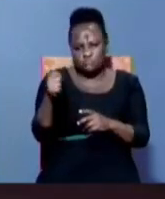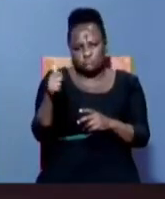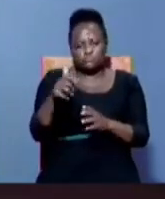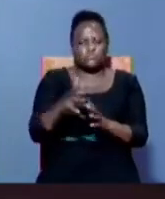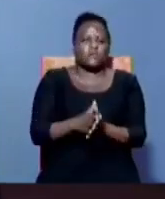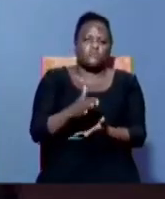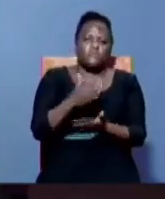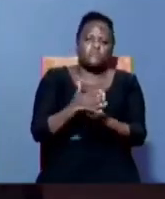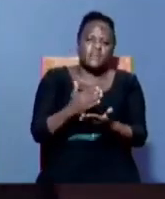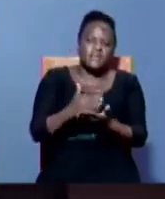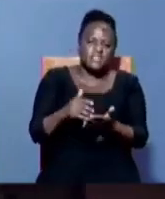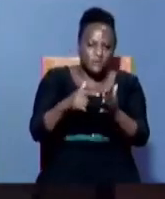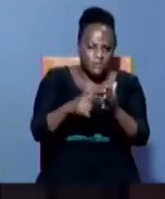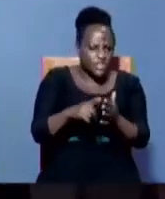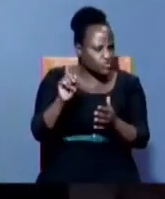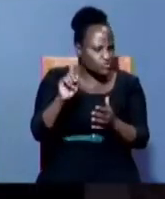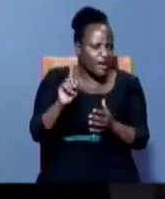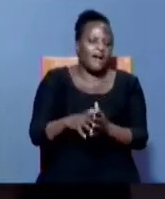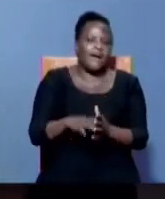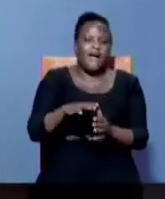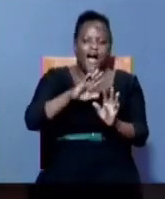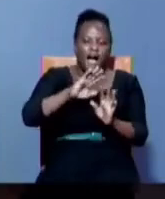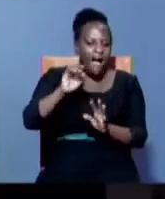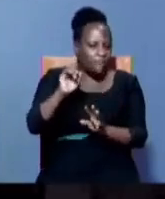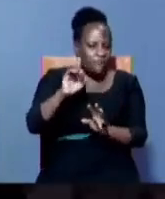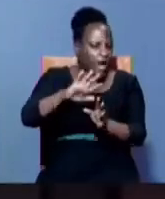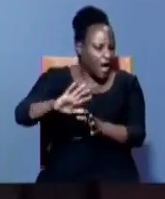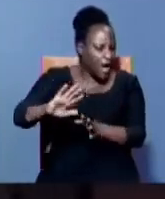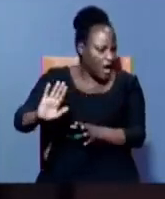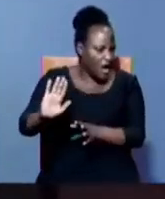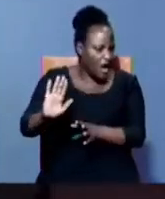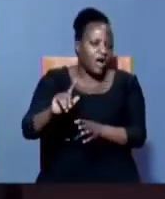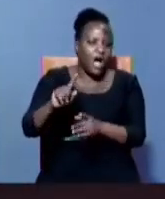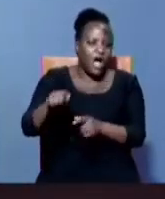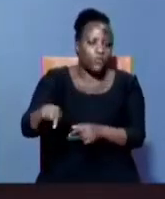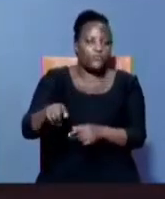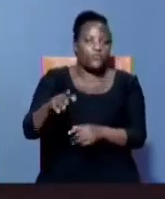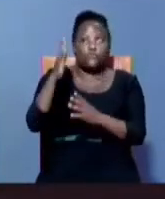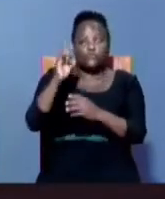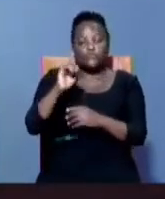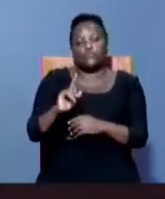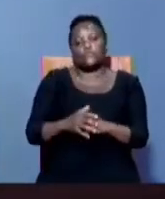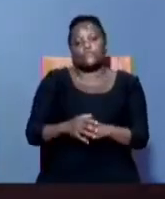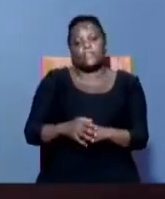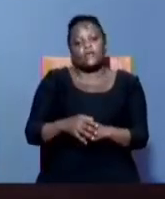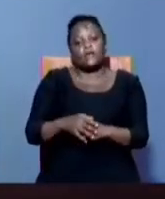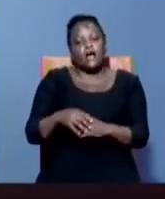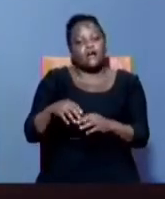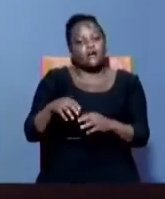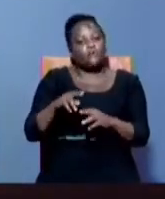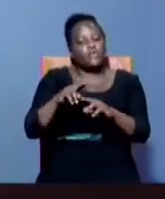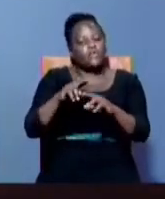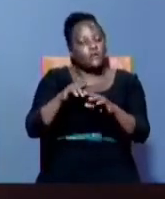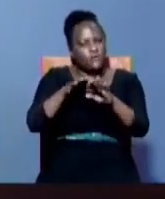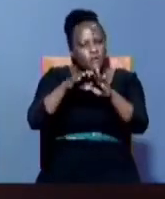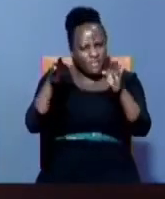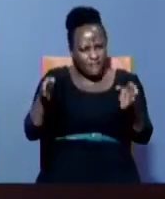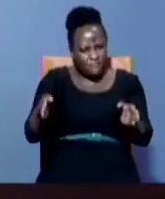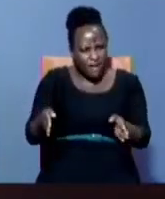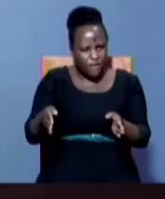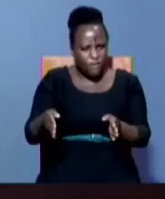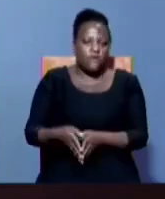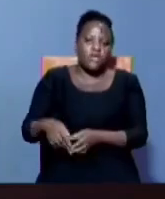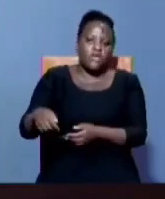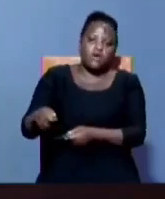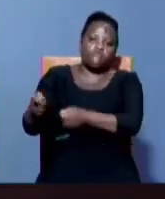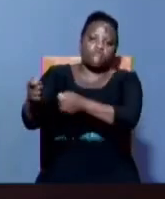wala hutamuona ameketi kwenye kinara cha taa saba, wala hutamkuta ameketi juu ya madhabahu ya kufukiza uvumba. Mungu wako na Mungu